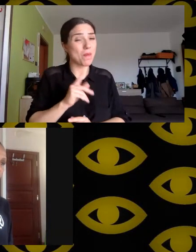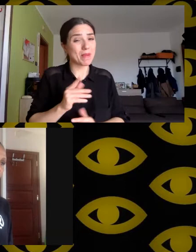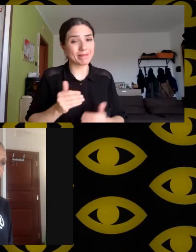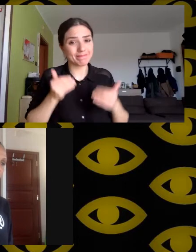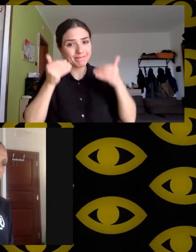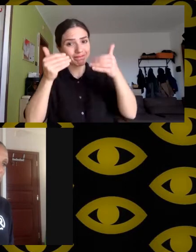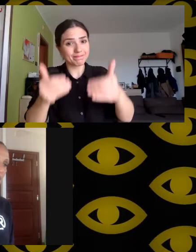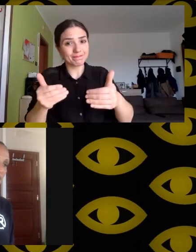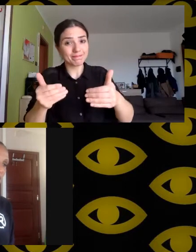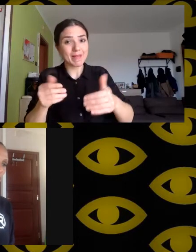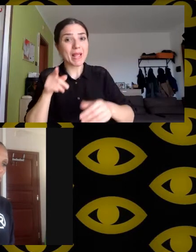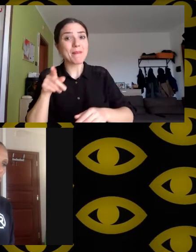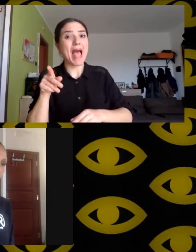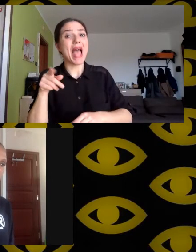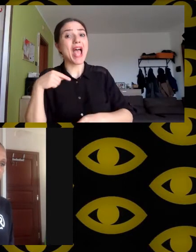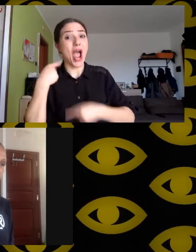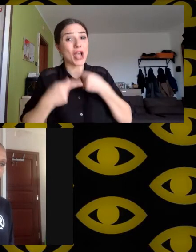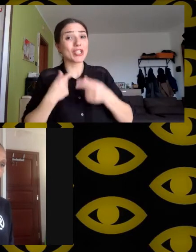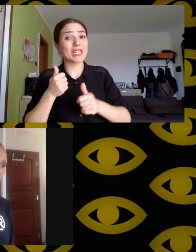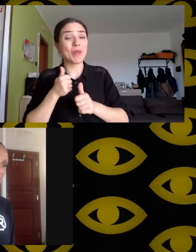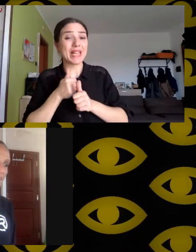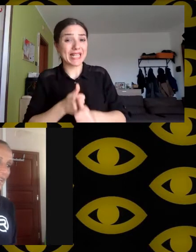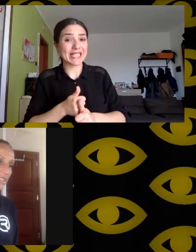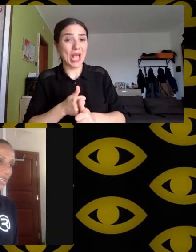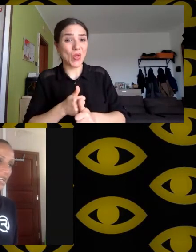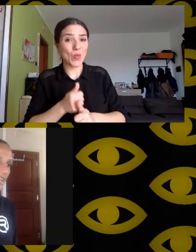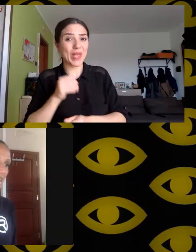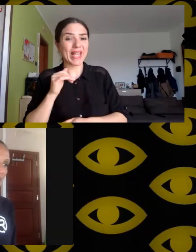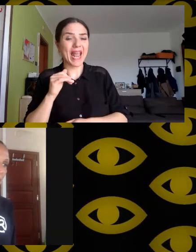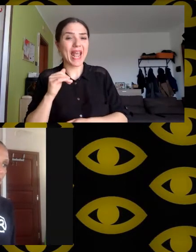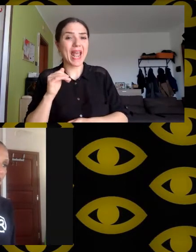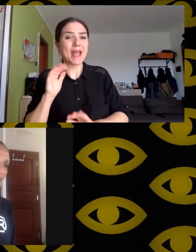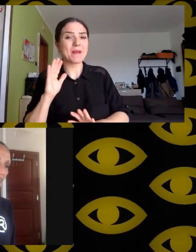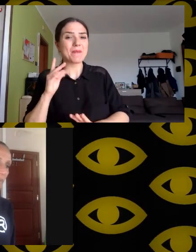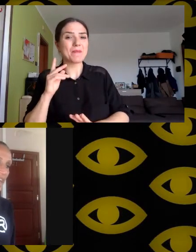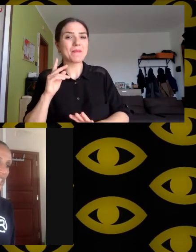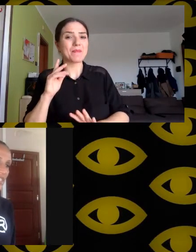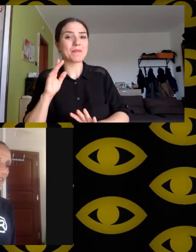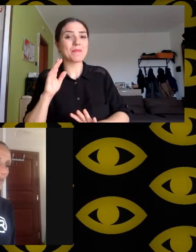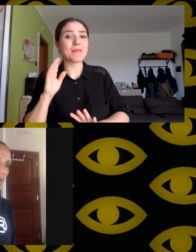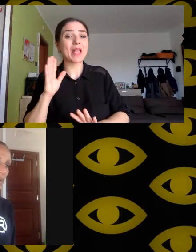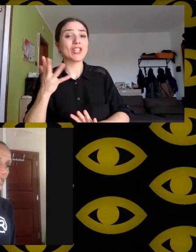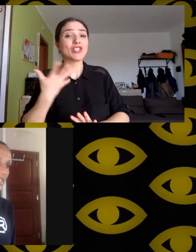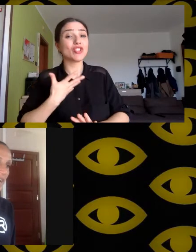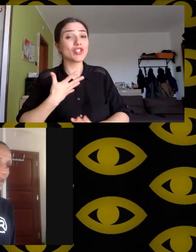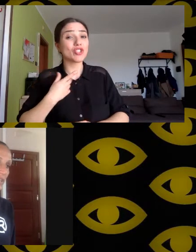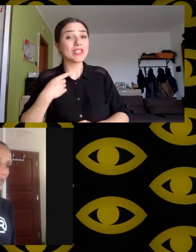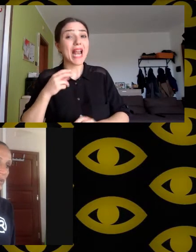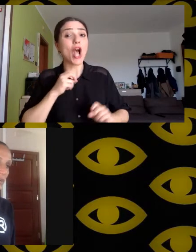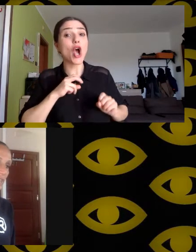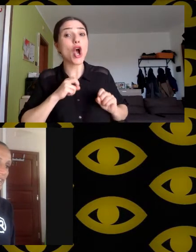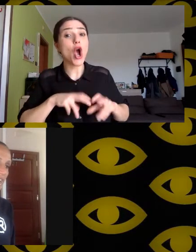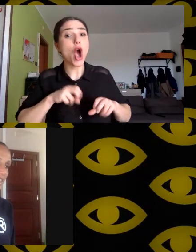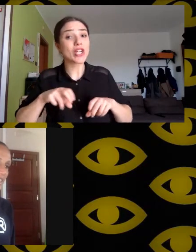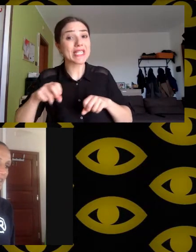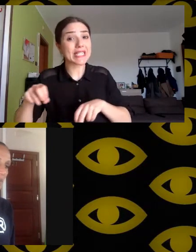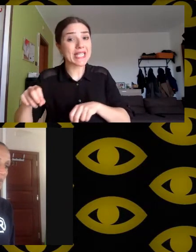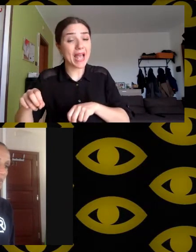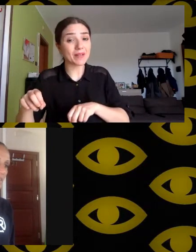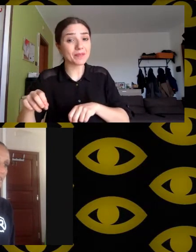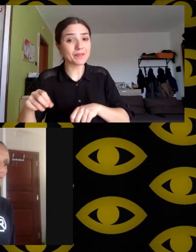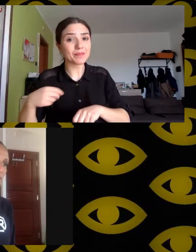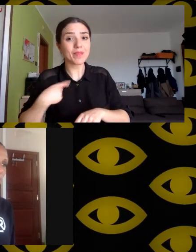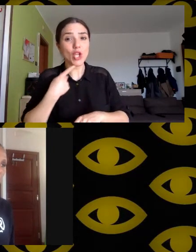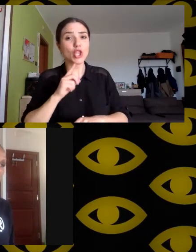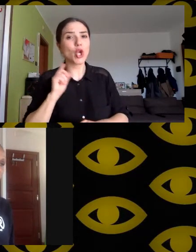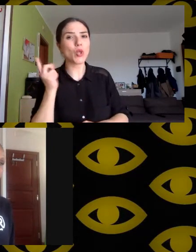quindi informatevi su quello che sarà, diciamo, la data che la prevederà, ma ci sarà una corsa, lo dico a tutte le ragazze che corrono